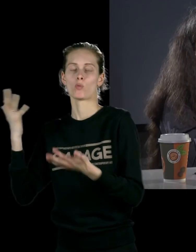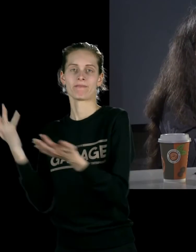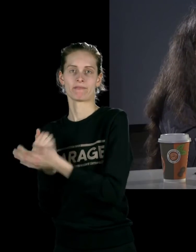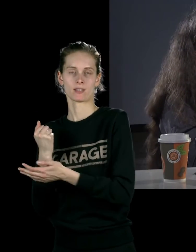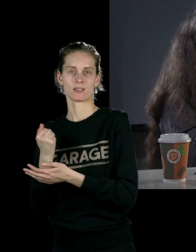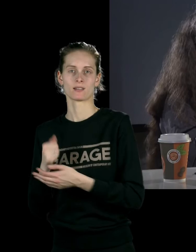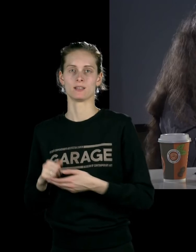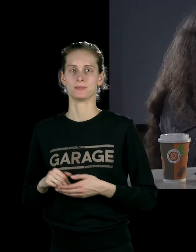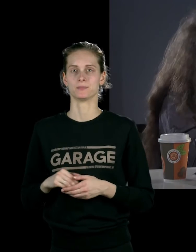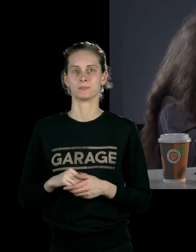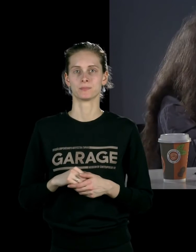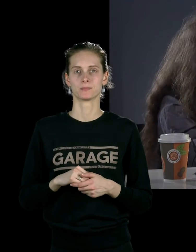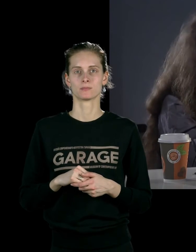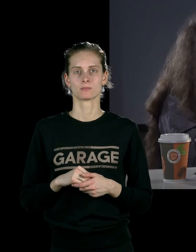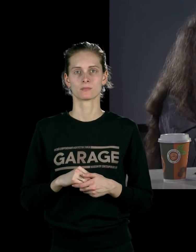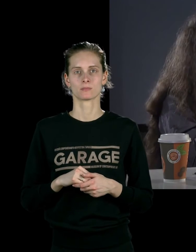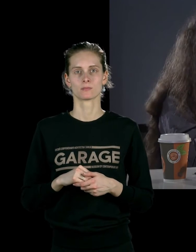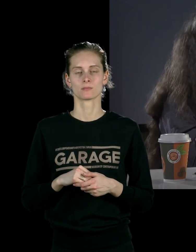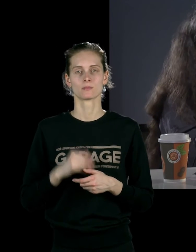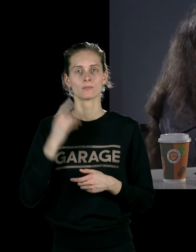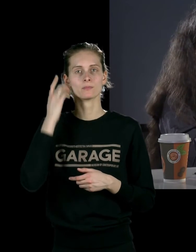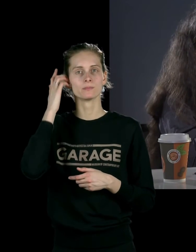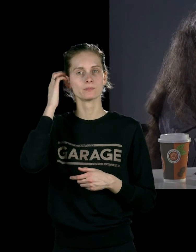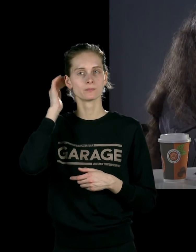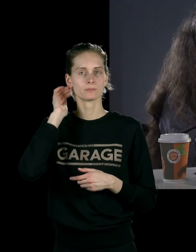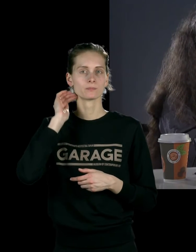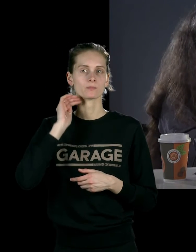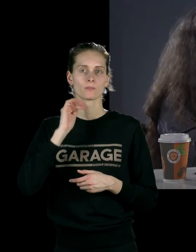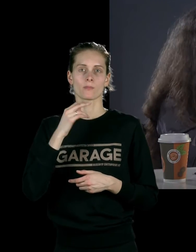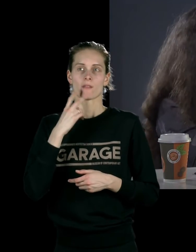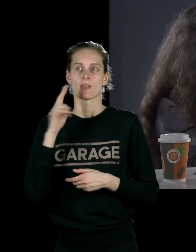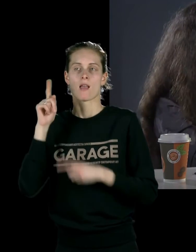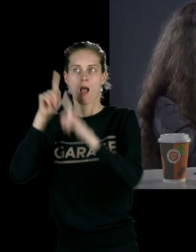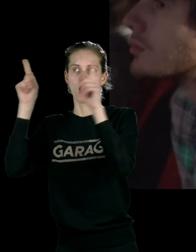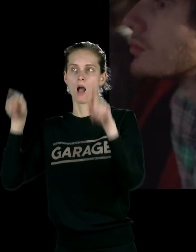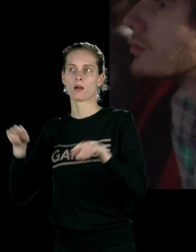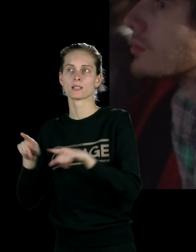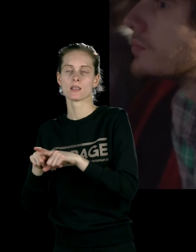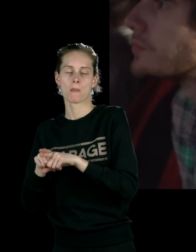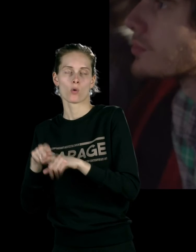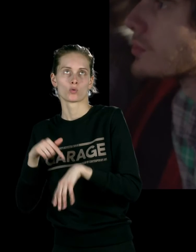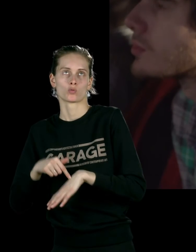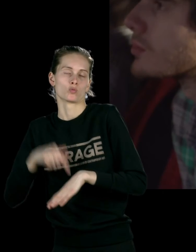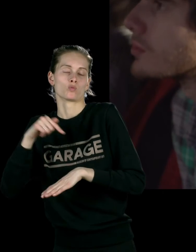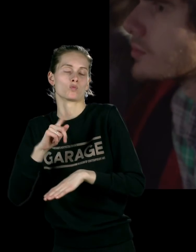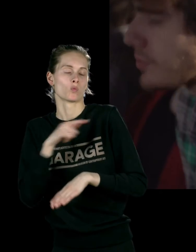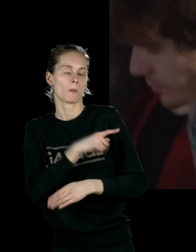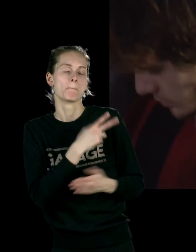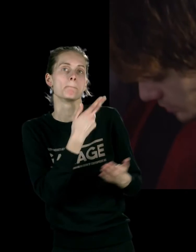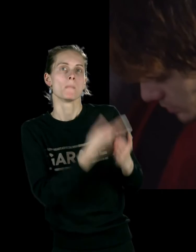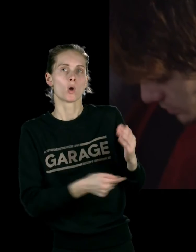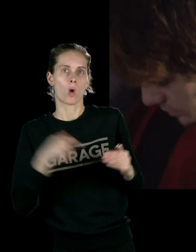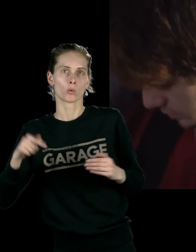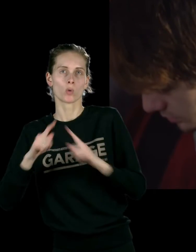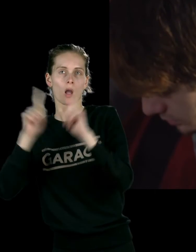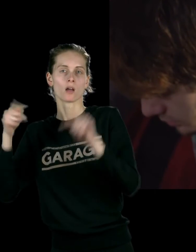создания картины был на твоей стороне, что-то там ты его можешь использовать. И тоже вот